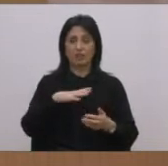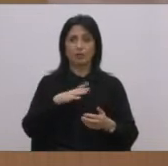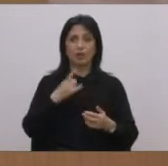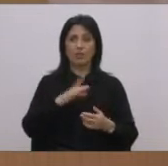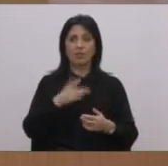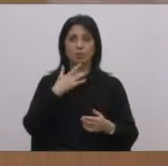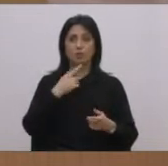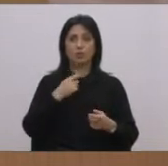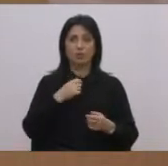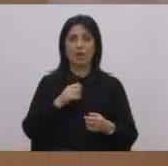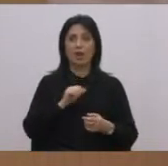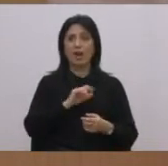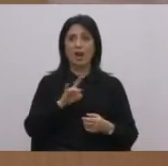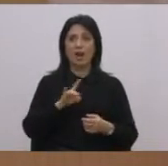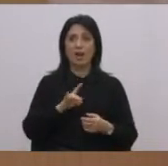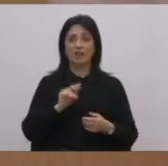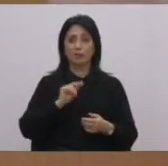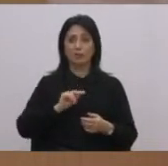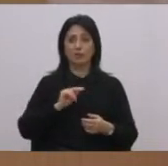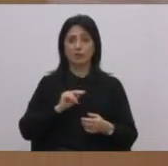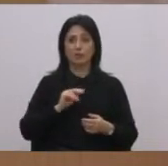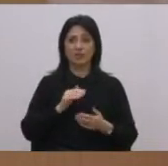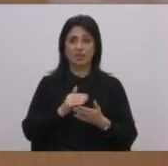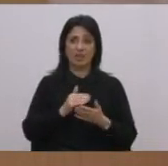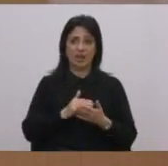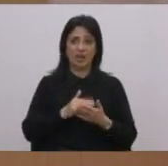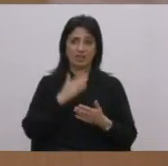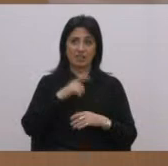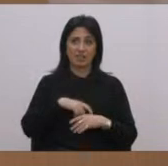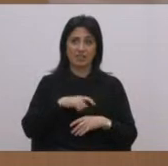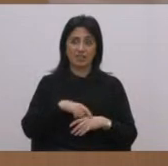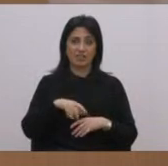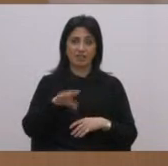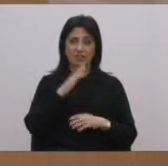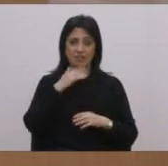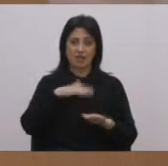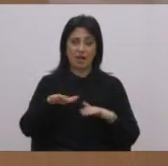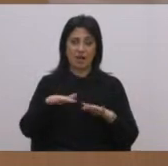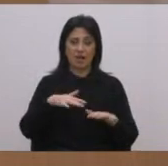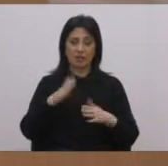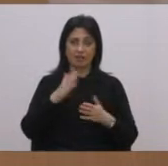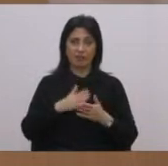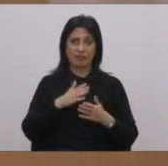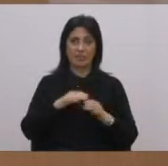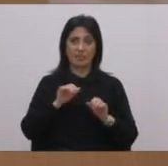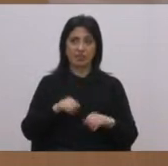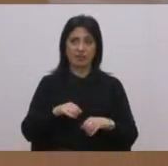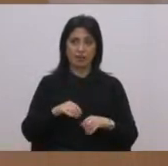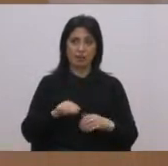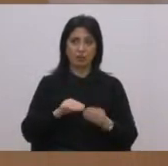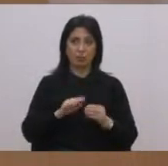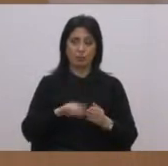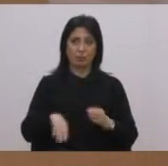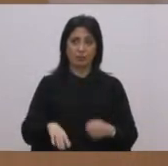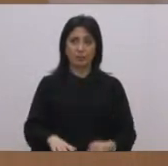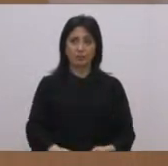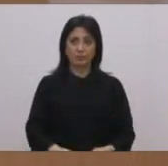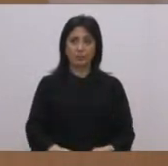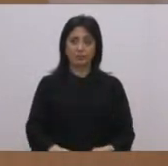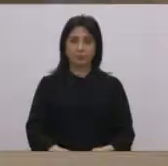ერთი მუნიციპალიტეტი არ ფუნქციონირებს რაღაც გრაფიკით წყლით და ყოველას აქვს წყლის მომარაგების საშუალება უპრობლემოდ.